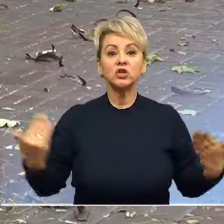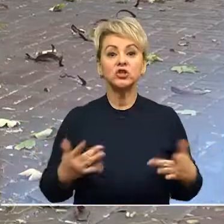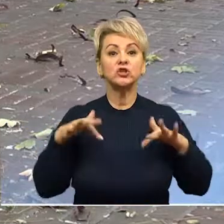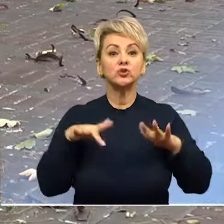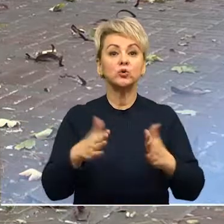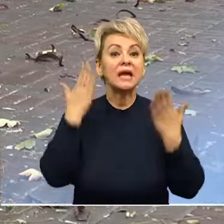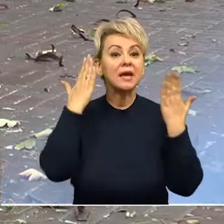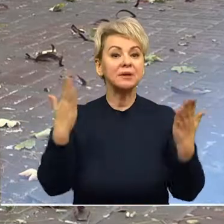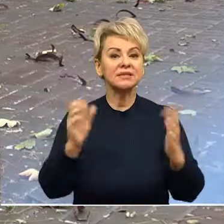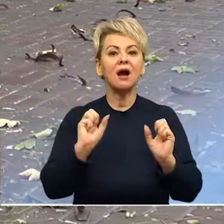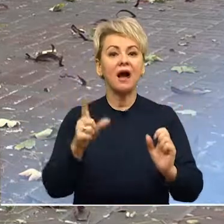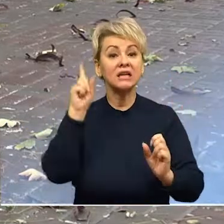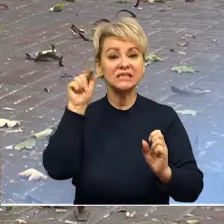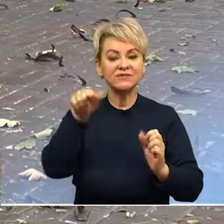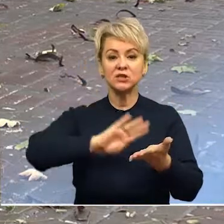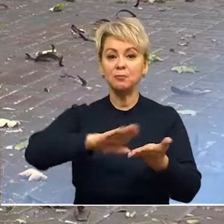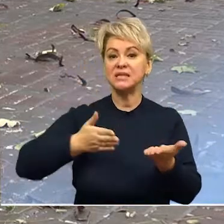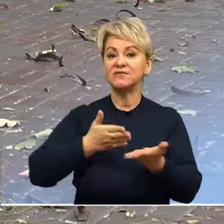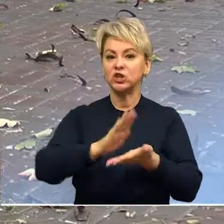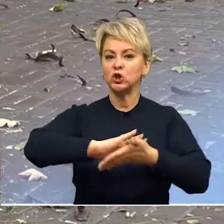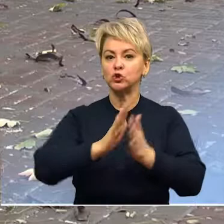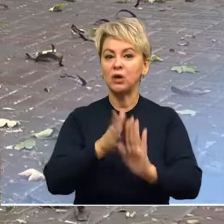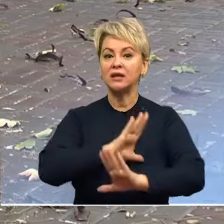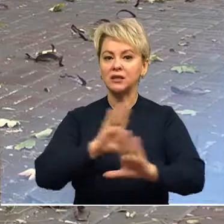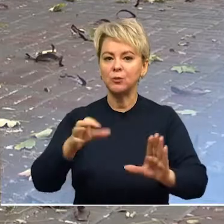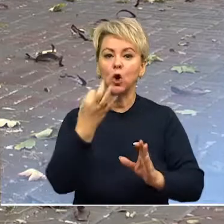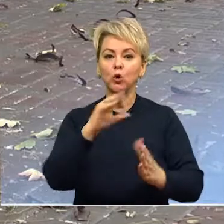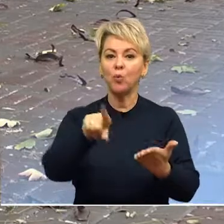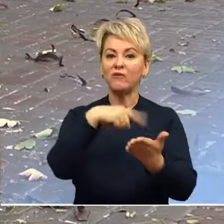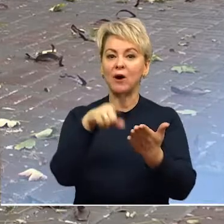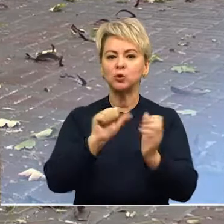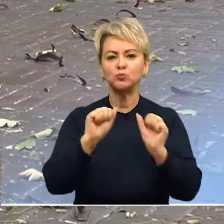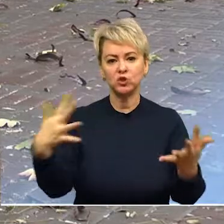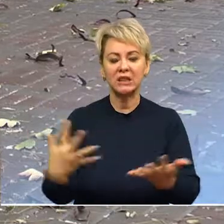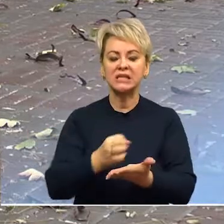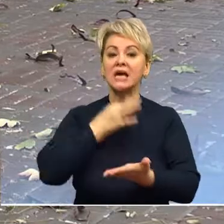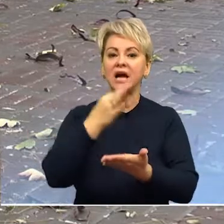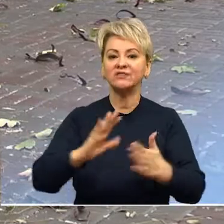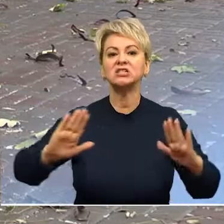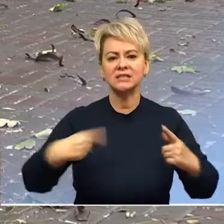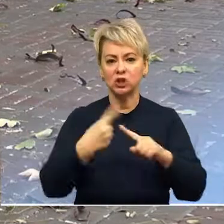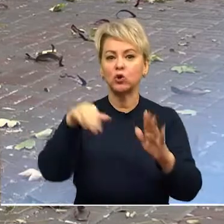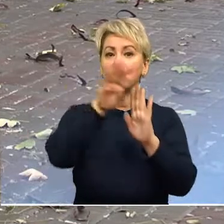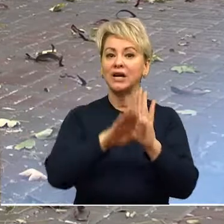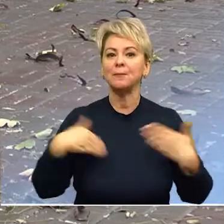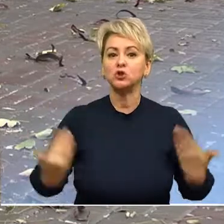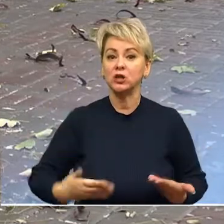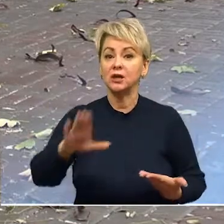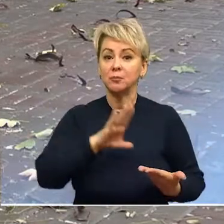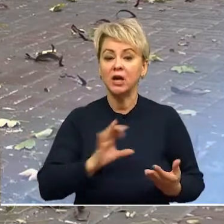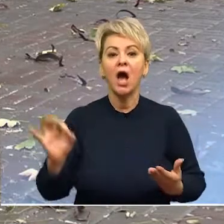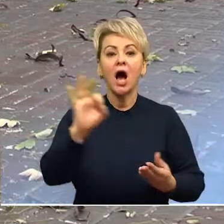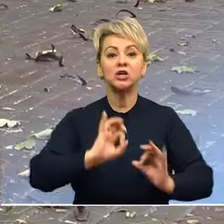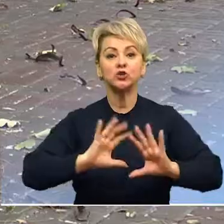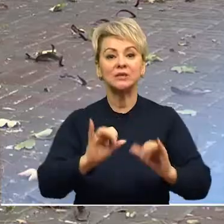Жизнь – штука непредсказуемая, но, как известно, безвыходных ситуаций не бывает. И на любой вопрос можно найти ответ. Здравствуйте, это программа «Жили-были». И вот о